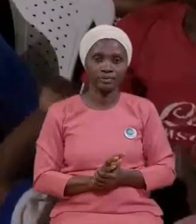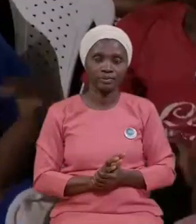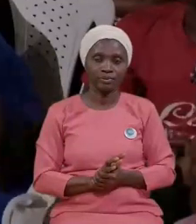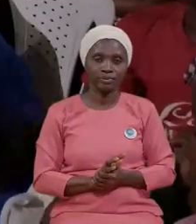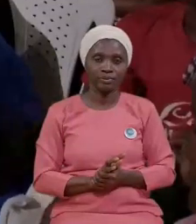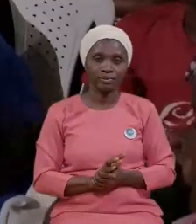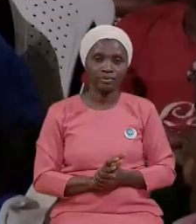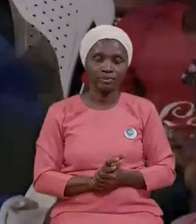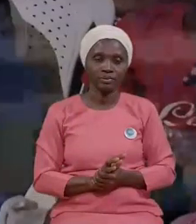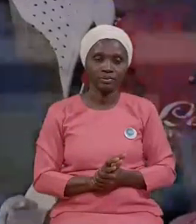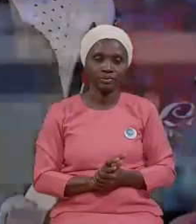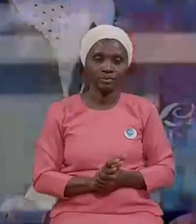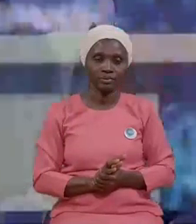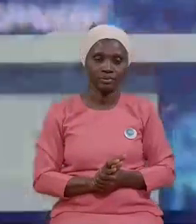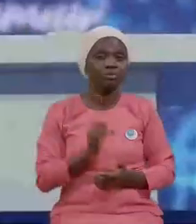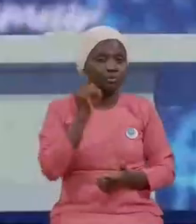Comprenez?